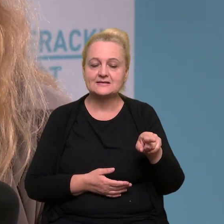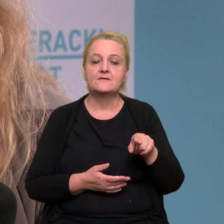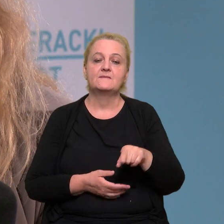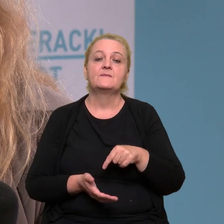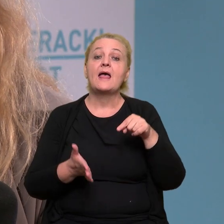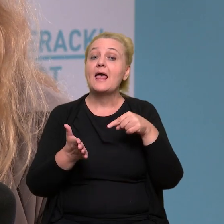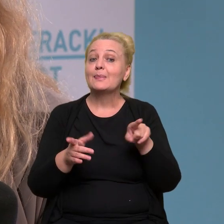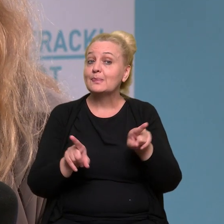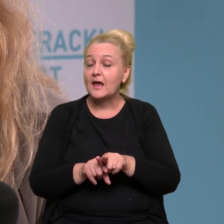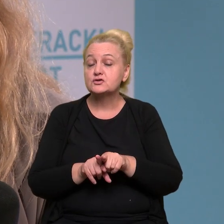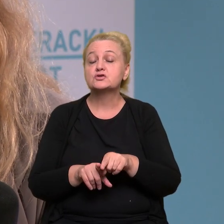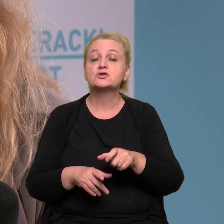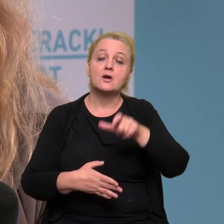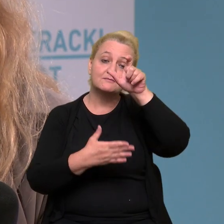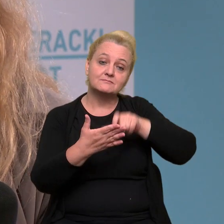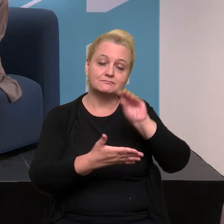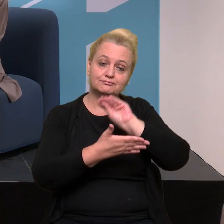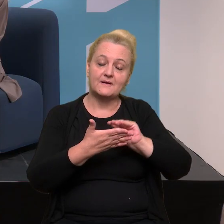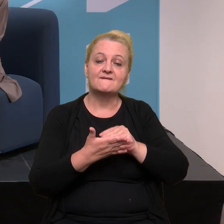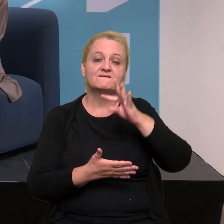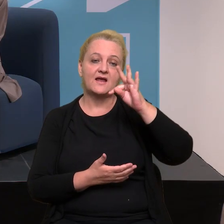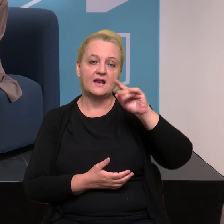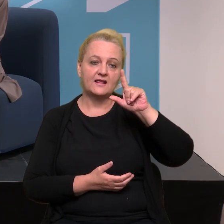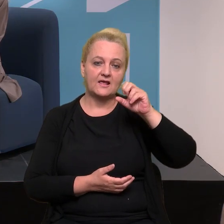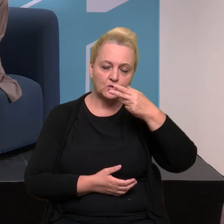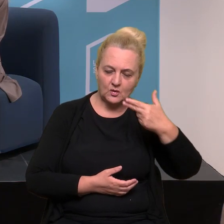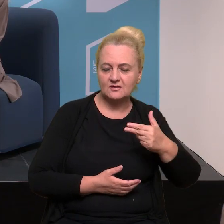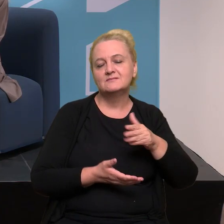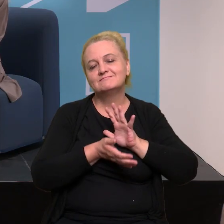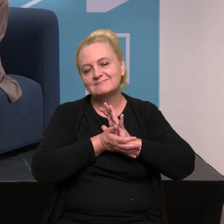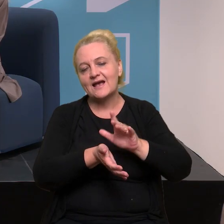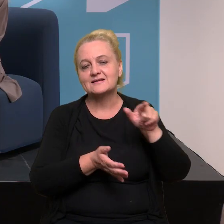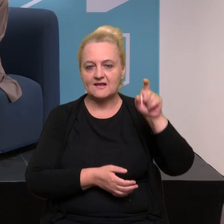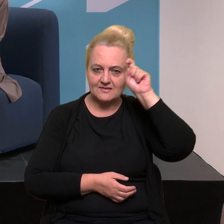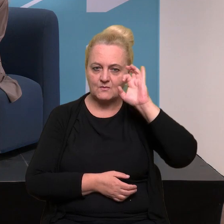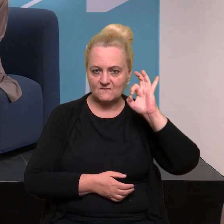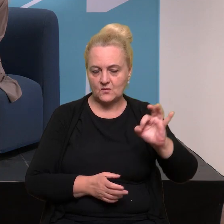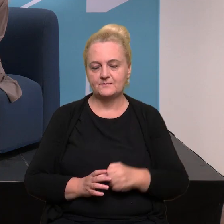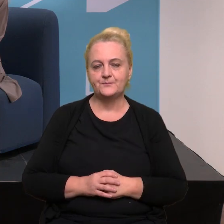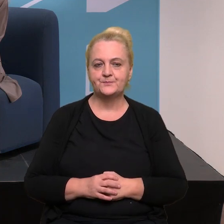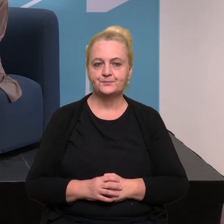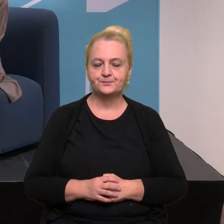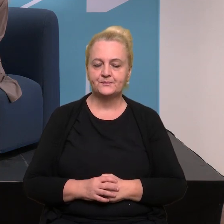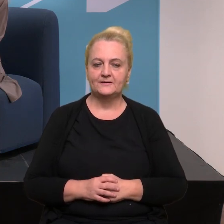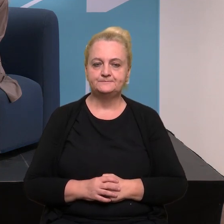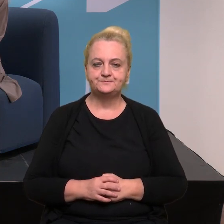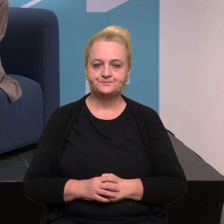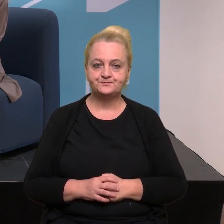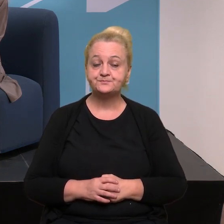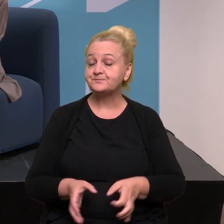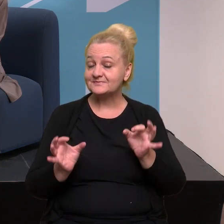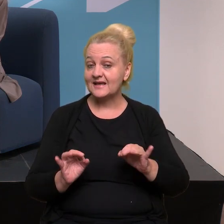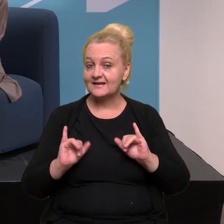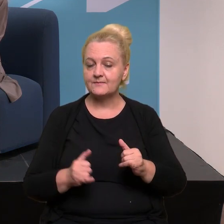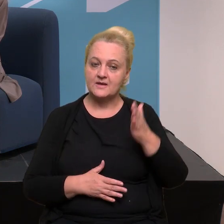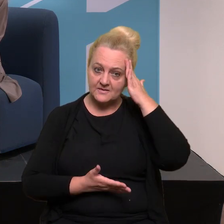czasopisma Vogue, ale również kolumny i pisze felietony do prasy niemieckiej. I teraz